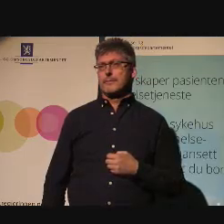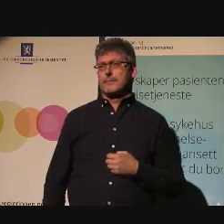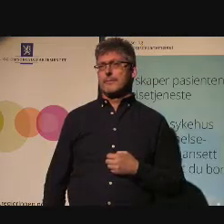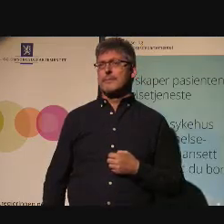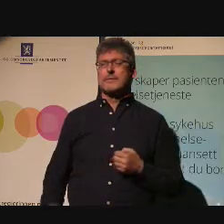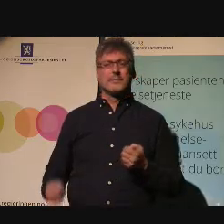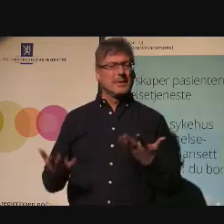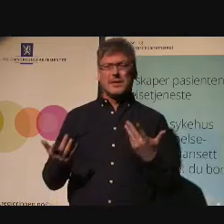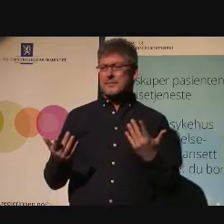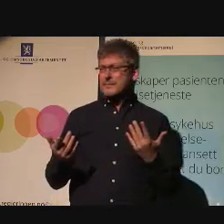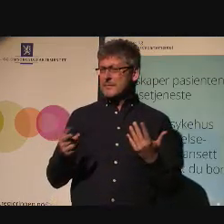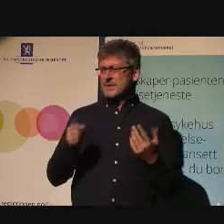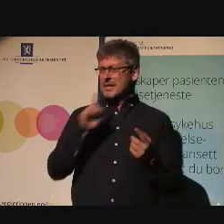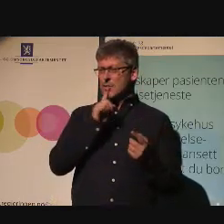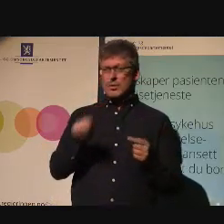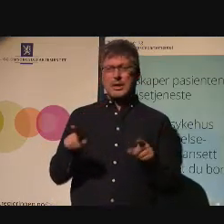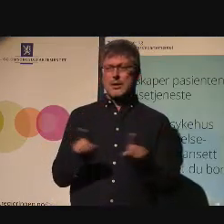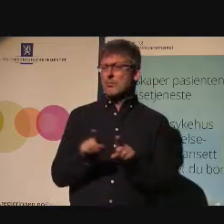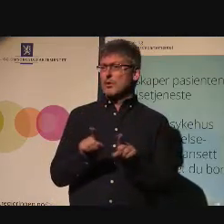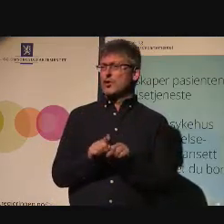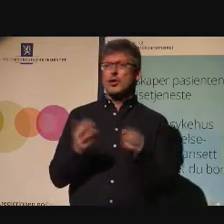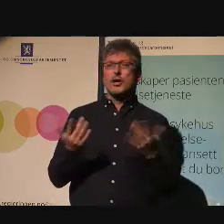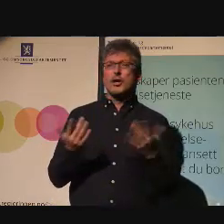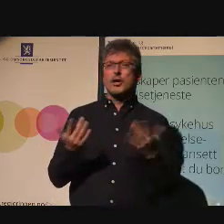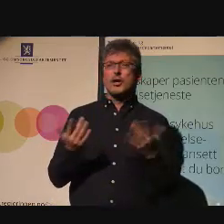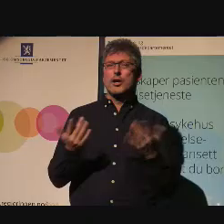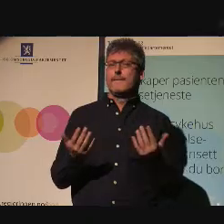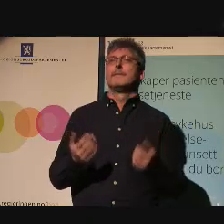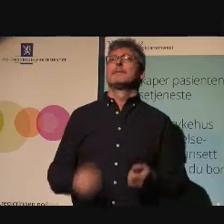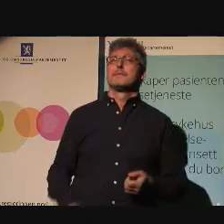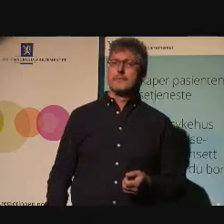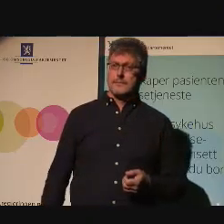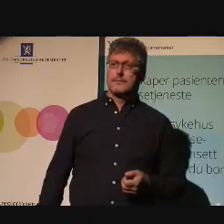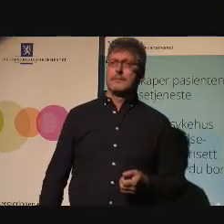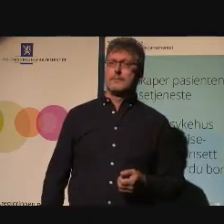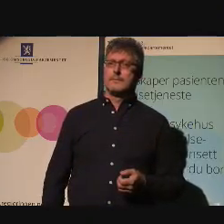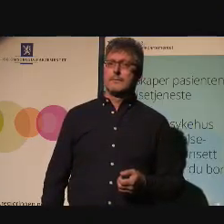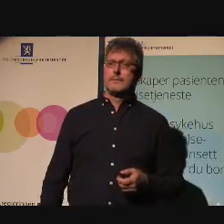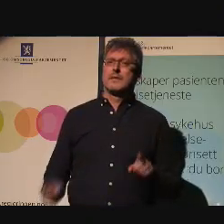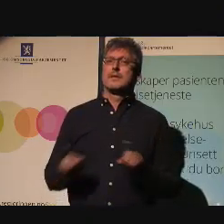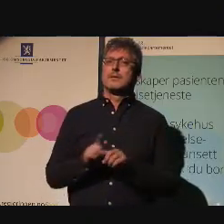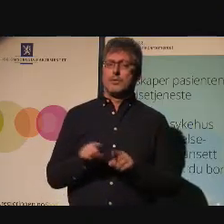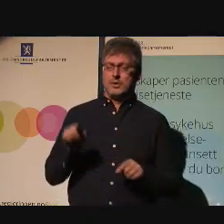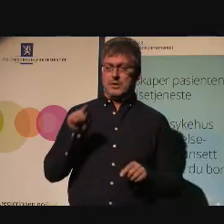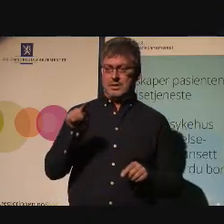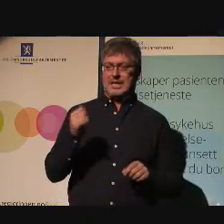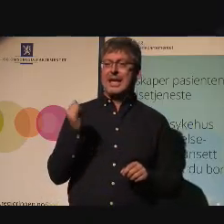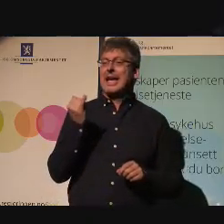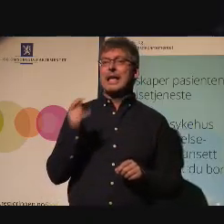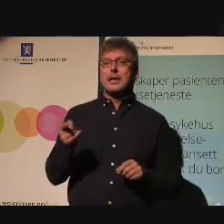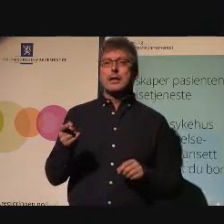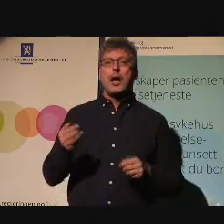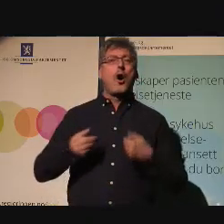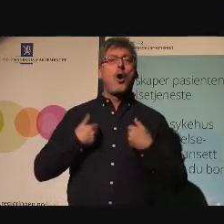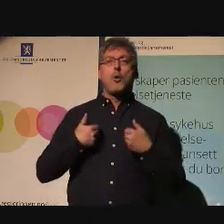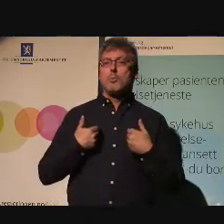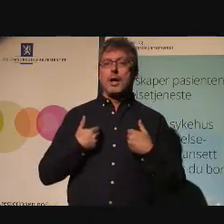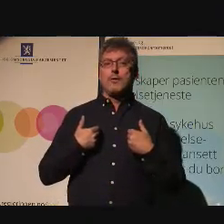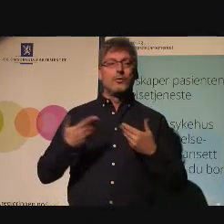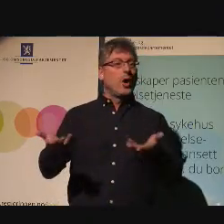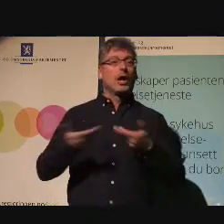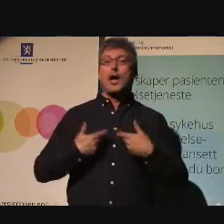Hva betyr det rådet der? Det betyr at Ida har opplevd at vi ikke har fått hjelp til det som